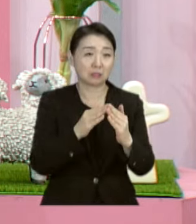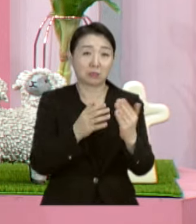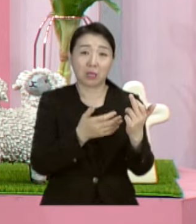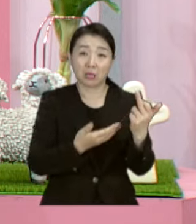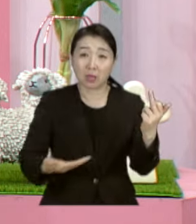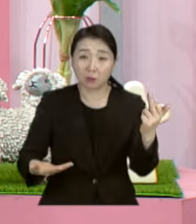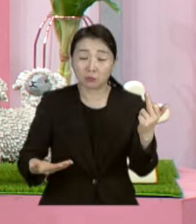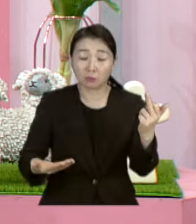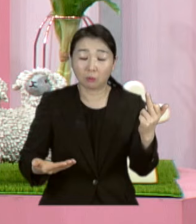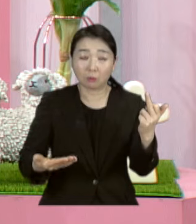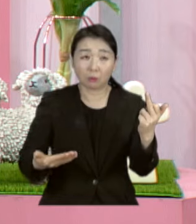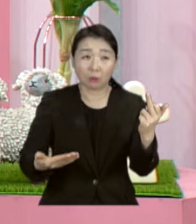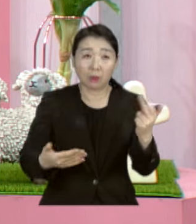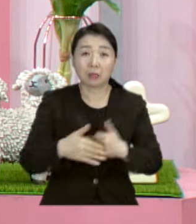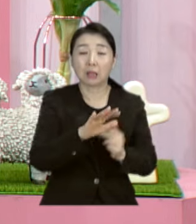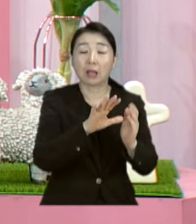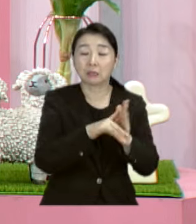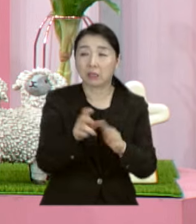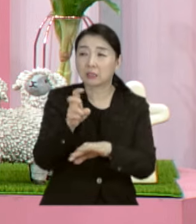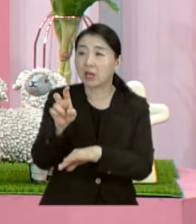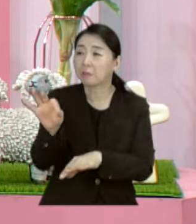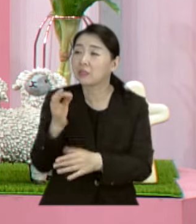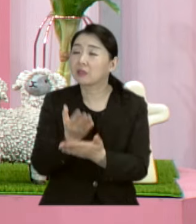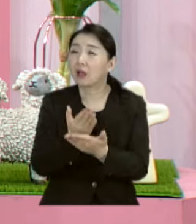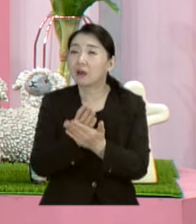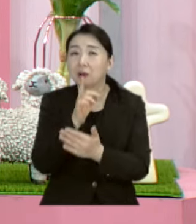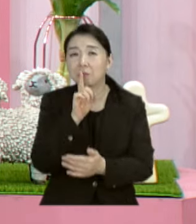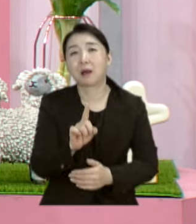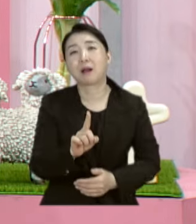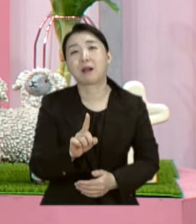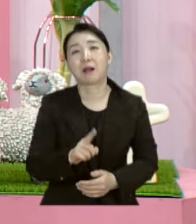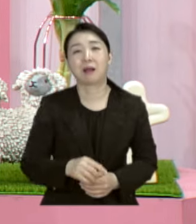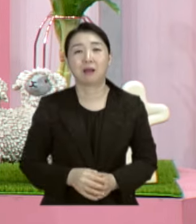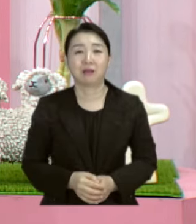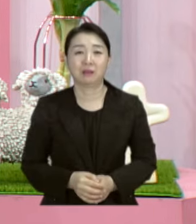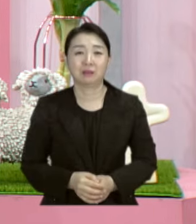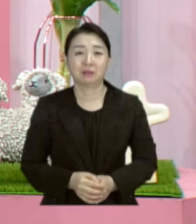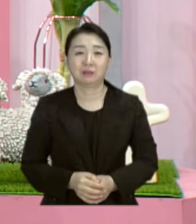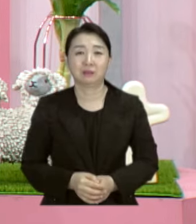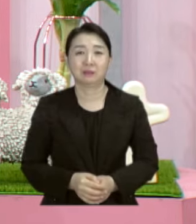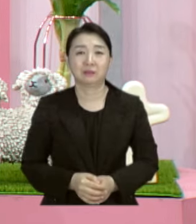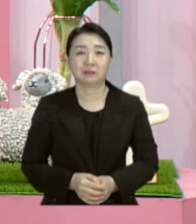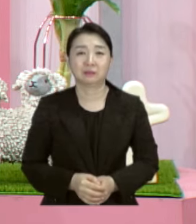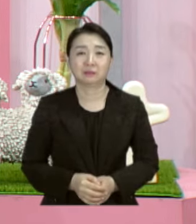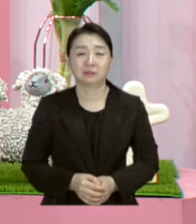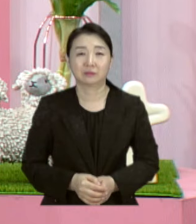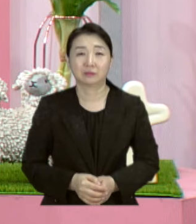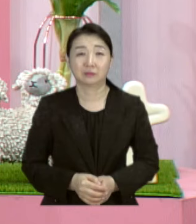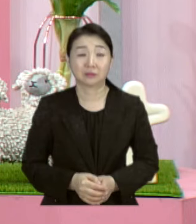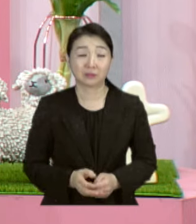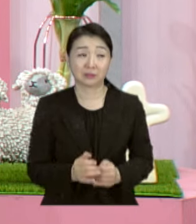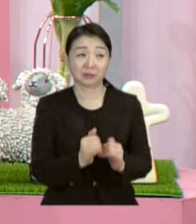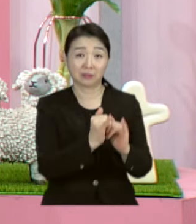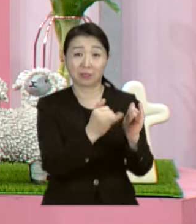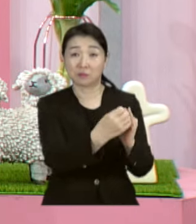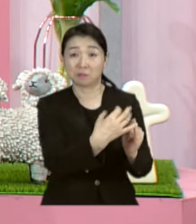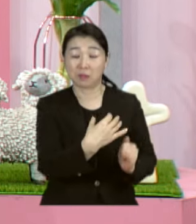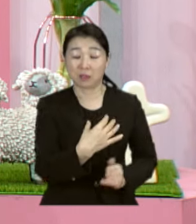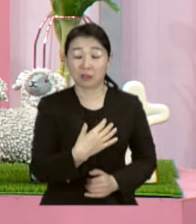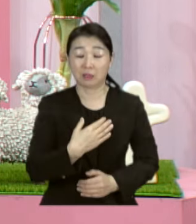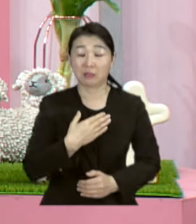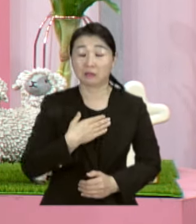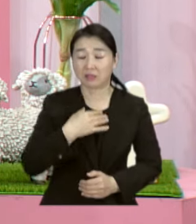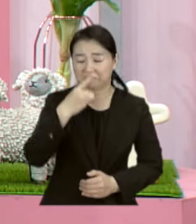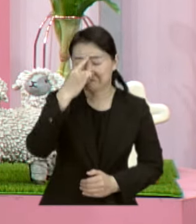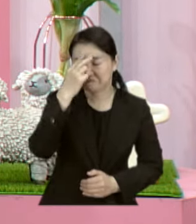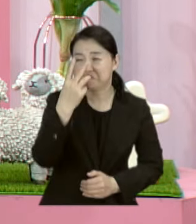강원도까지 갈 때 뭐 여비를 좀 주세요. 뭐 이런 뭐 에피소드가 있고 제가 그분들이 이제 이런 이야기를 해요. 나는 별이